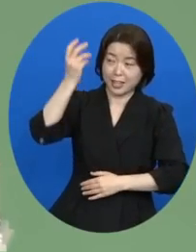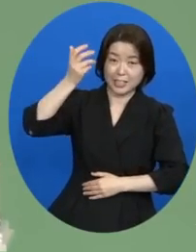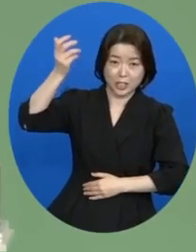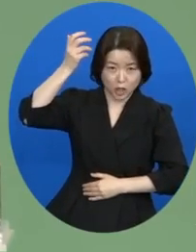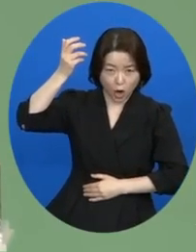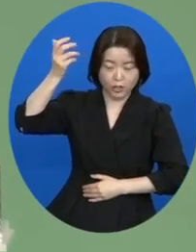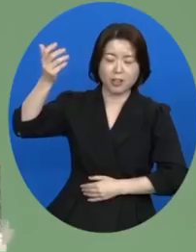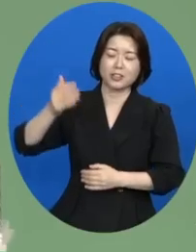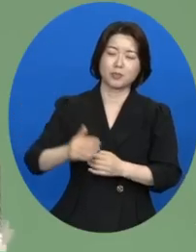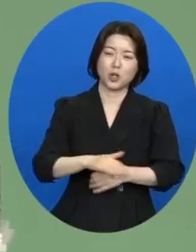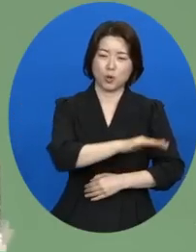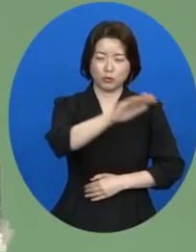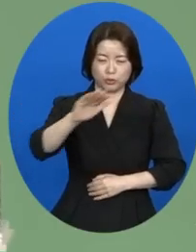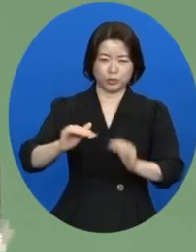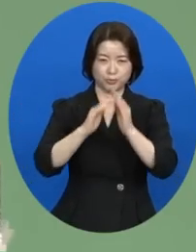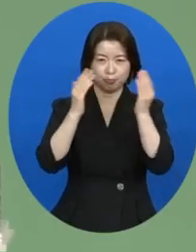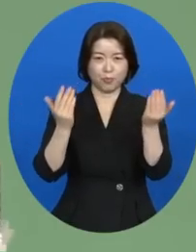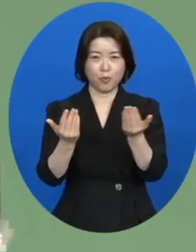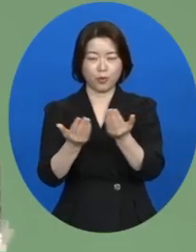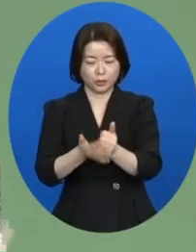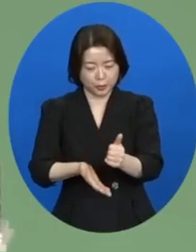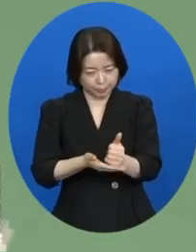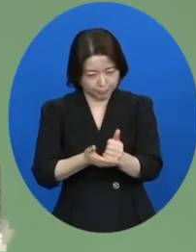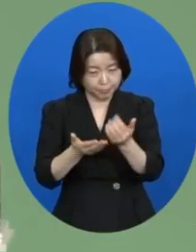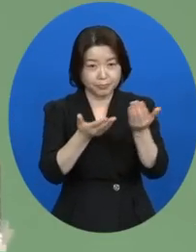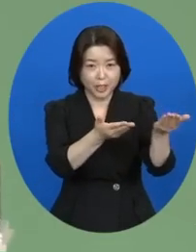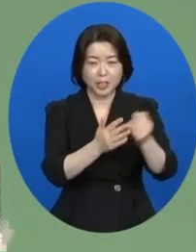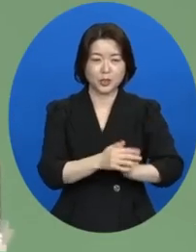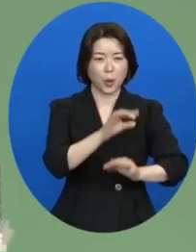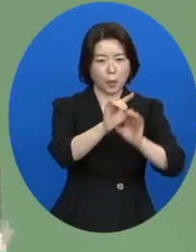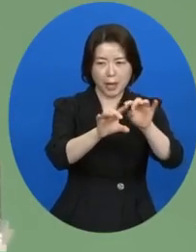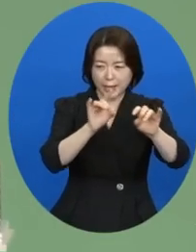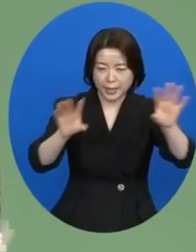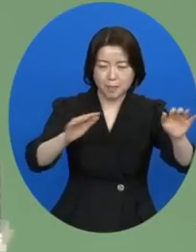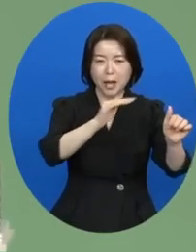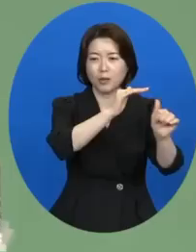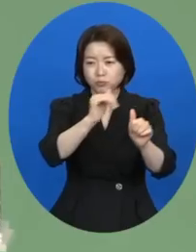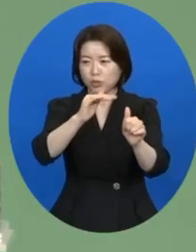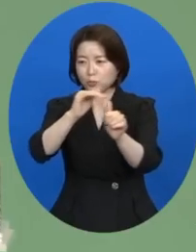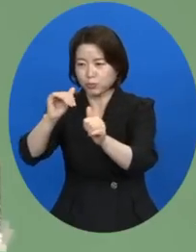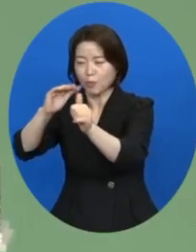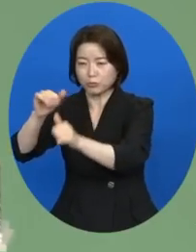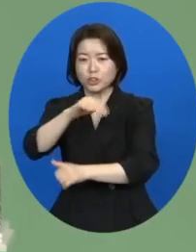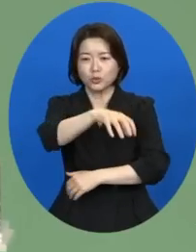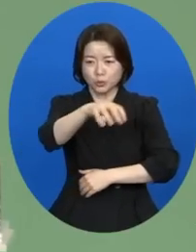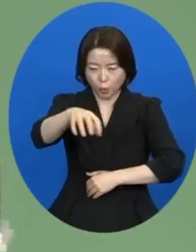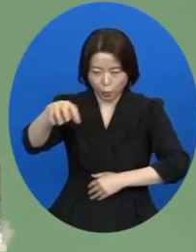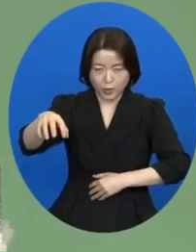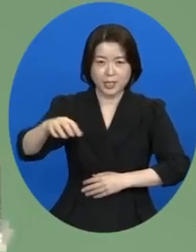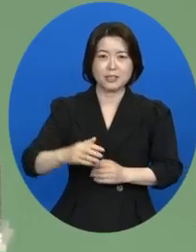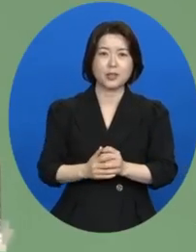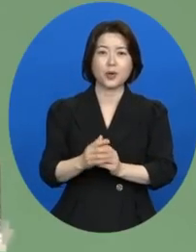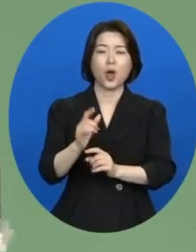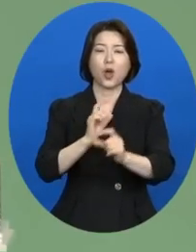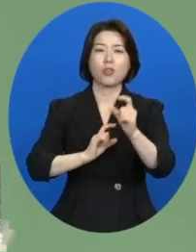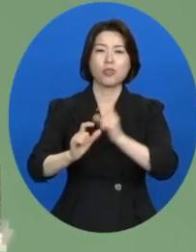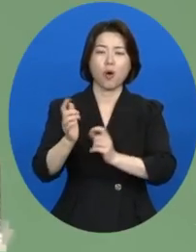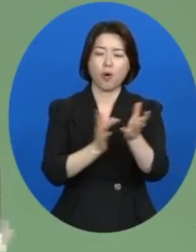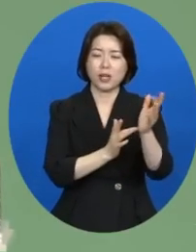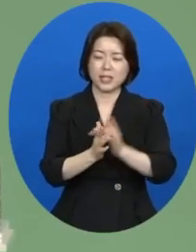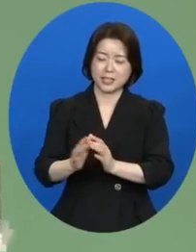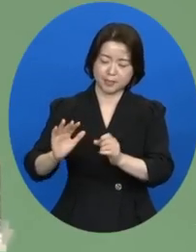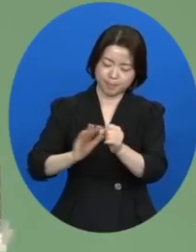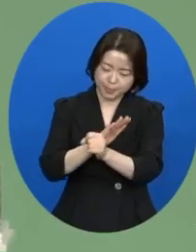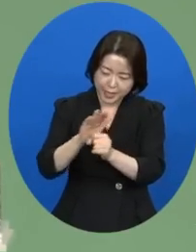우리 모두를 격려하시고 각자의 부르심의 자리에서 더욱 예수님을